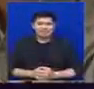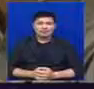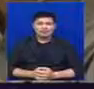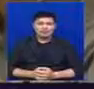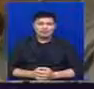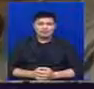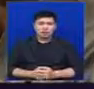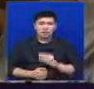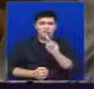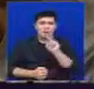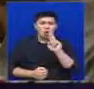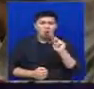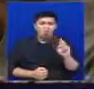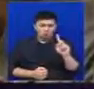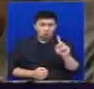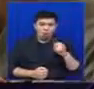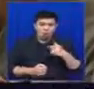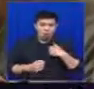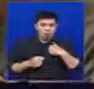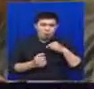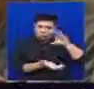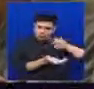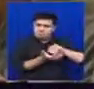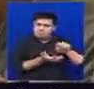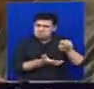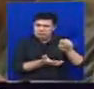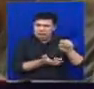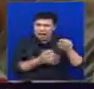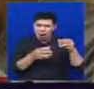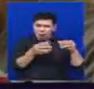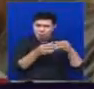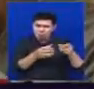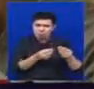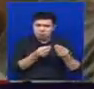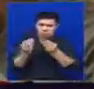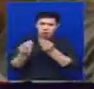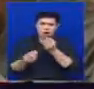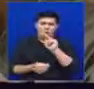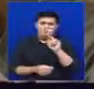กรทจะรวบรวมพวก เราก็จะรวบรวมที่อันไหนที่รุนแรงไปก็